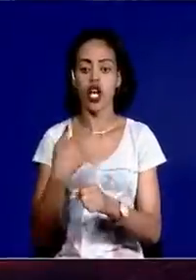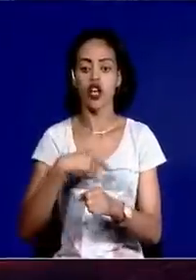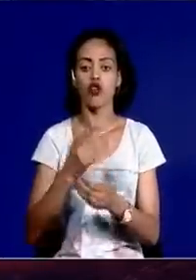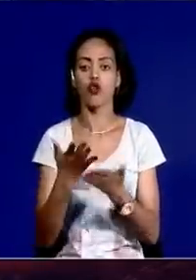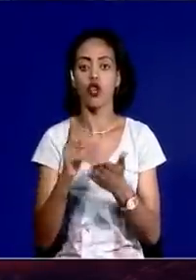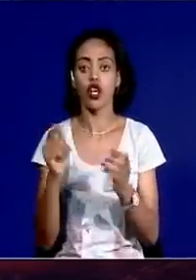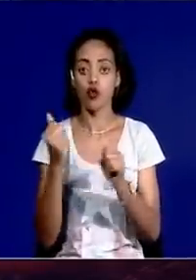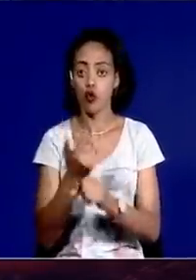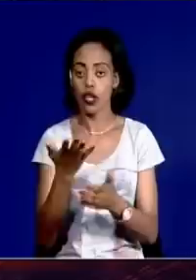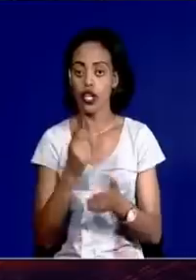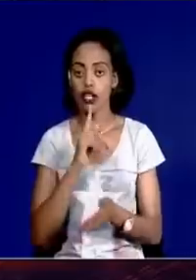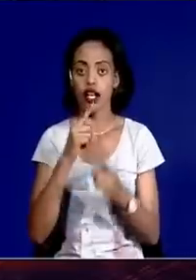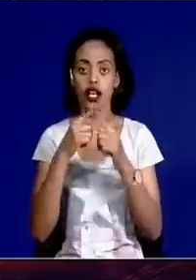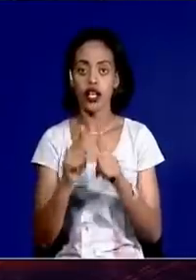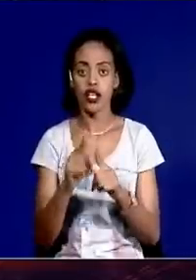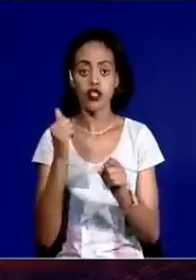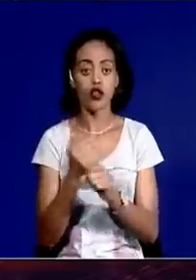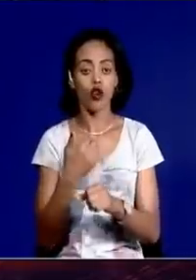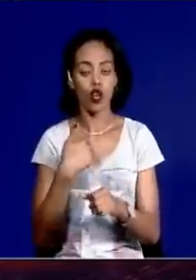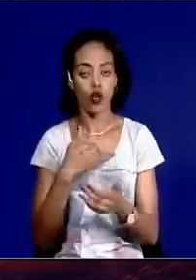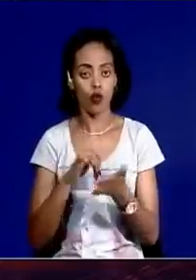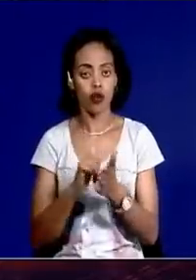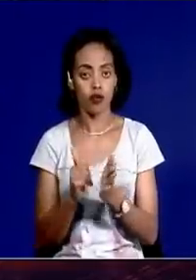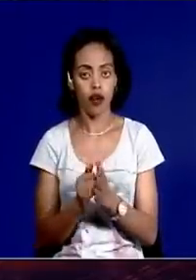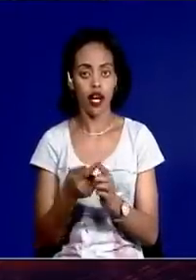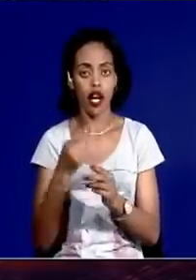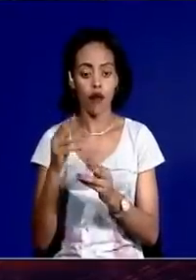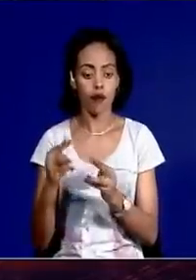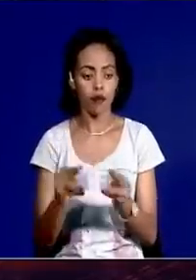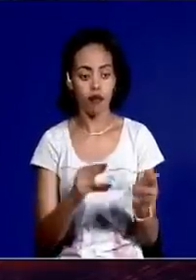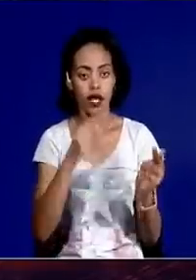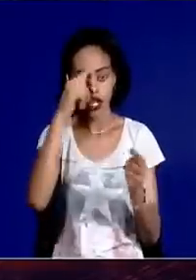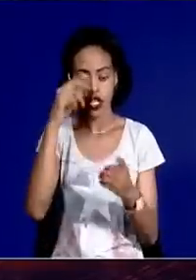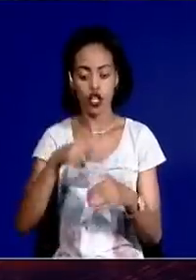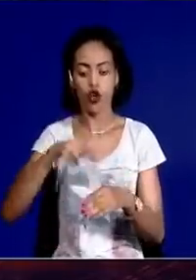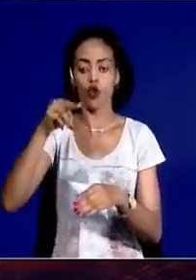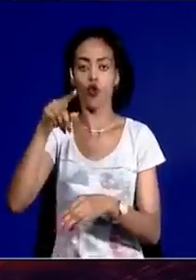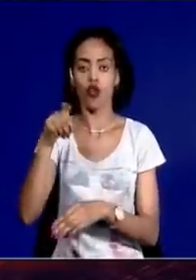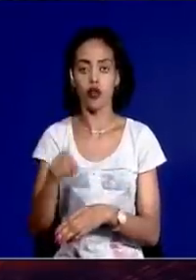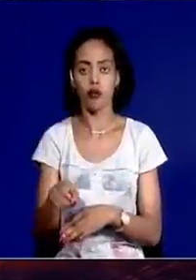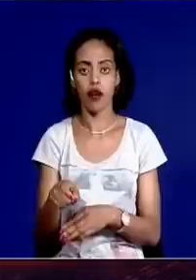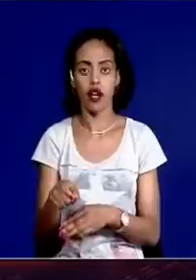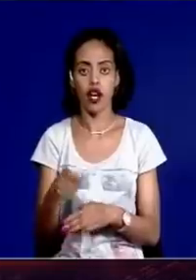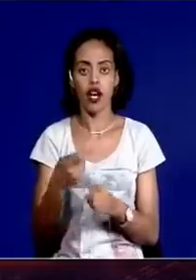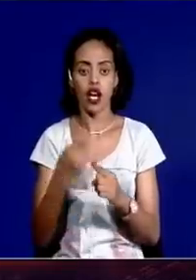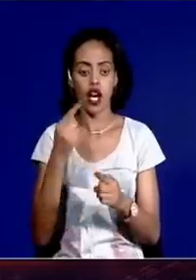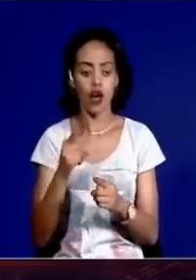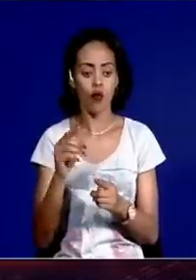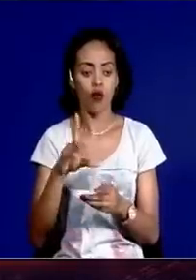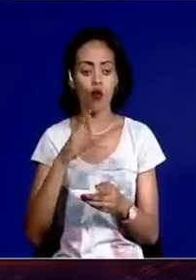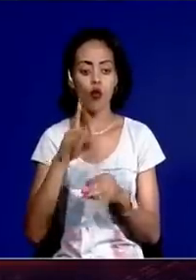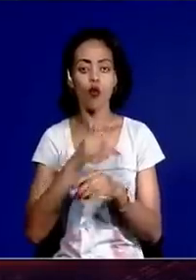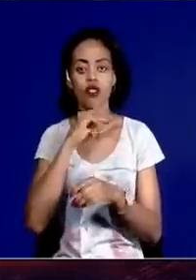ከልምዑ ክሰርሑ ግን ድማ ትሰርሑ ተለዉ ካብ ኣስፋልት ከልዕልዎ ይግባእ ካብ ኮብልስቶን እውን ከልዕልዎ ይግባእ